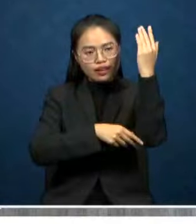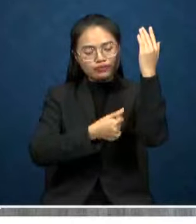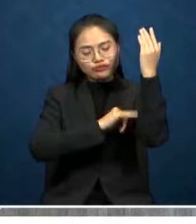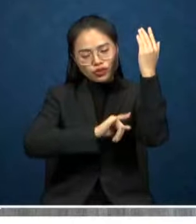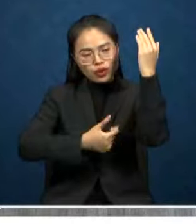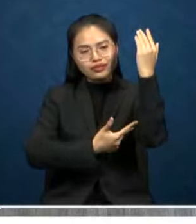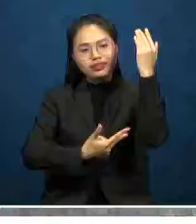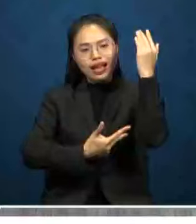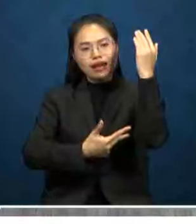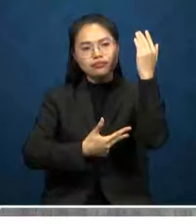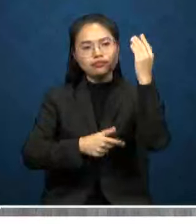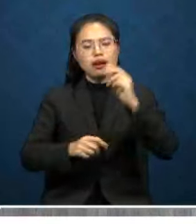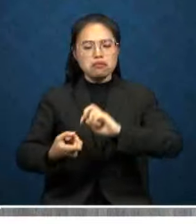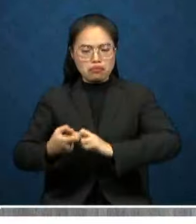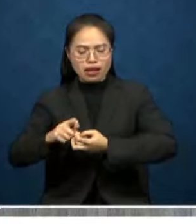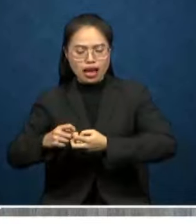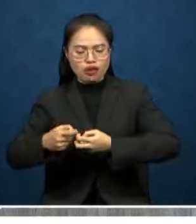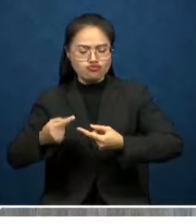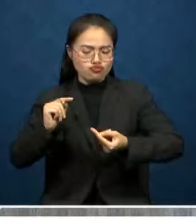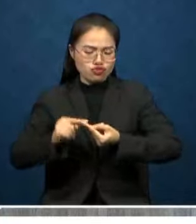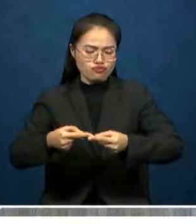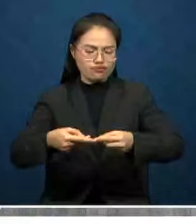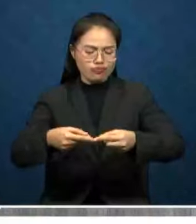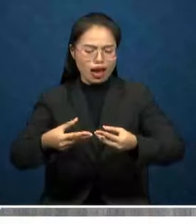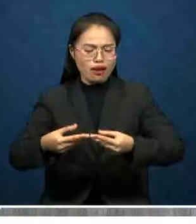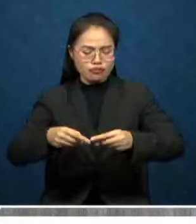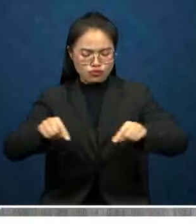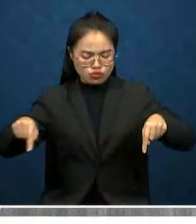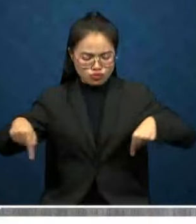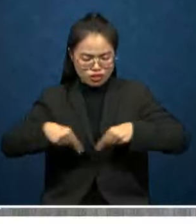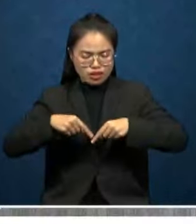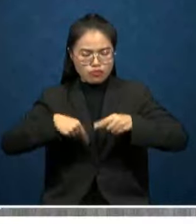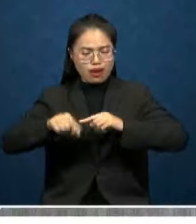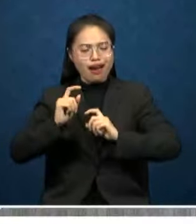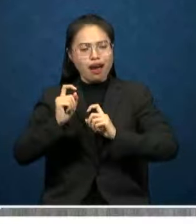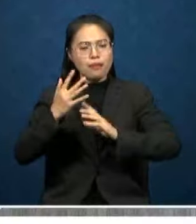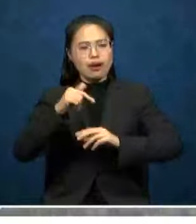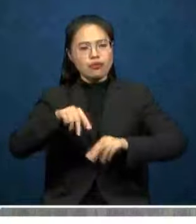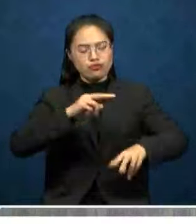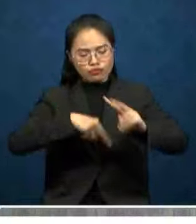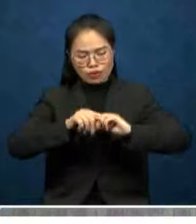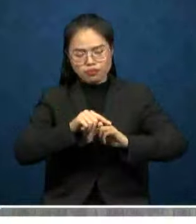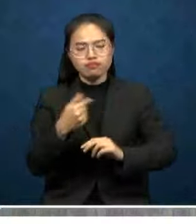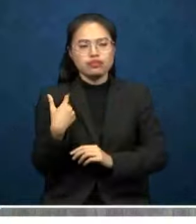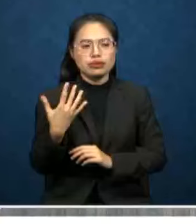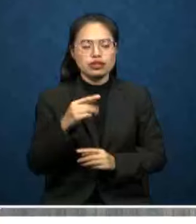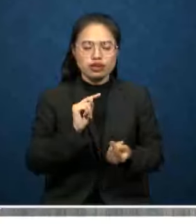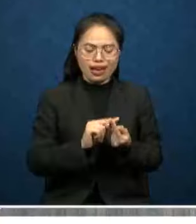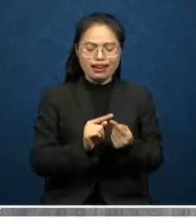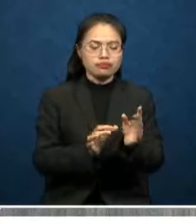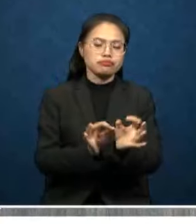การจัด Safetyโนพื้นที่เพื่อปลอดภัยท่านแสวงหาหลักการบนตัว